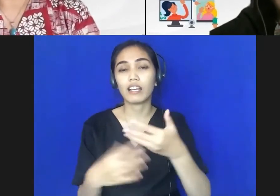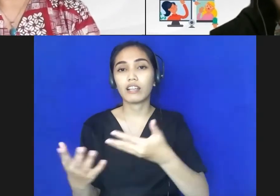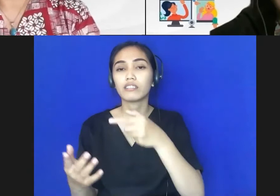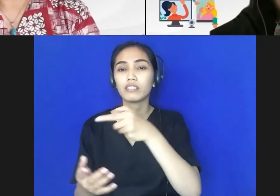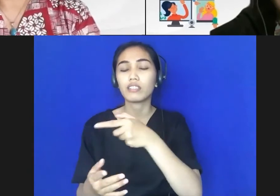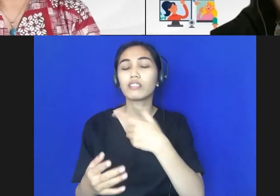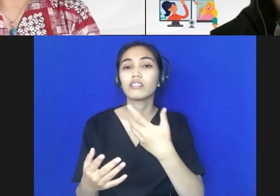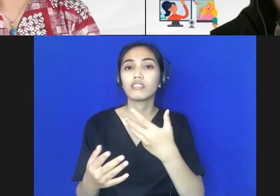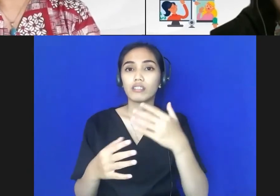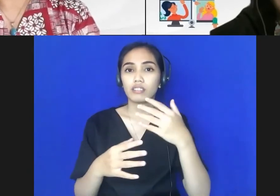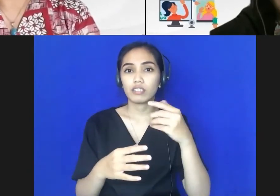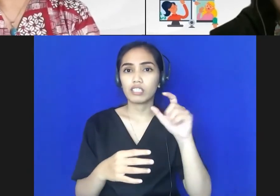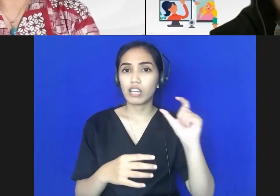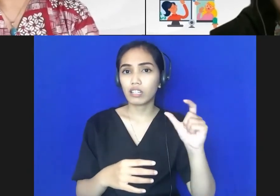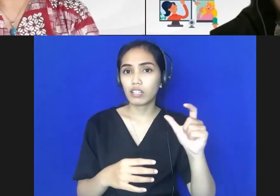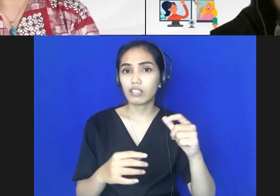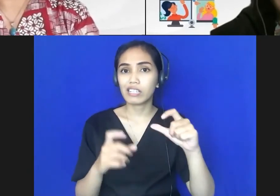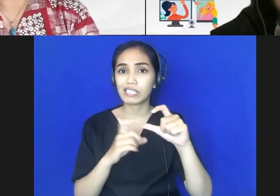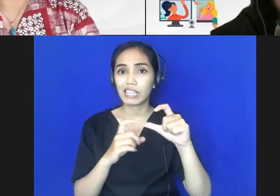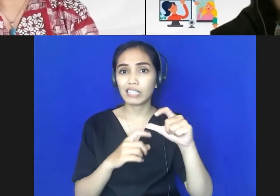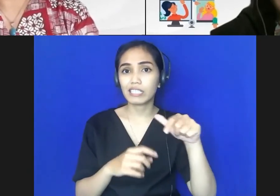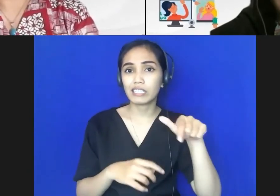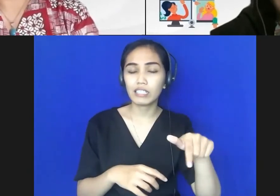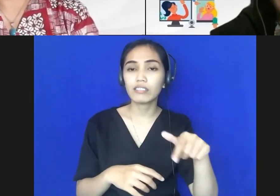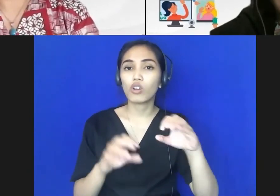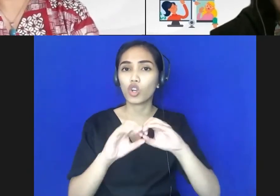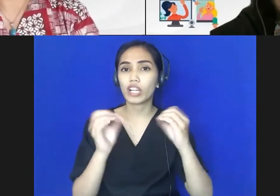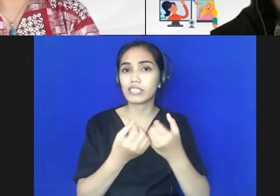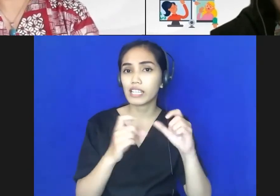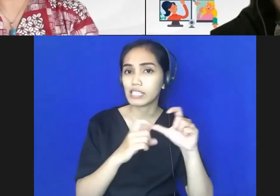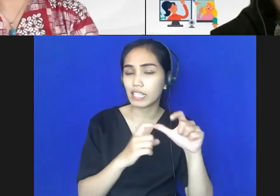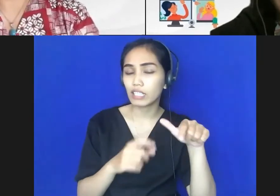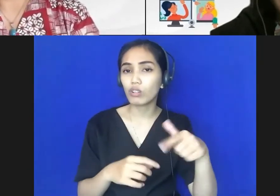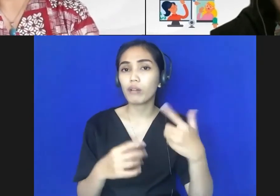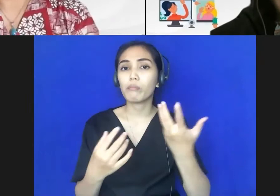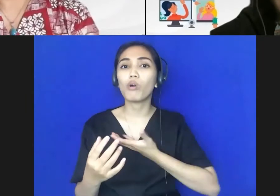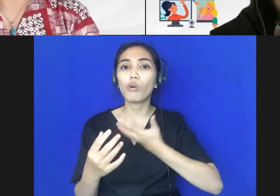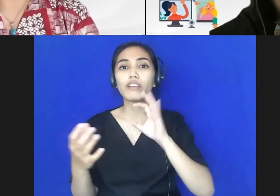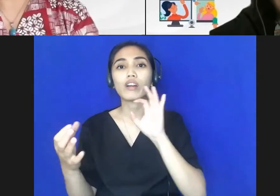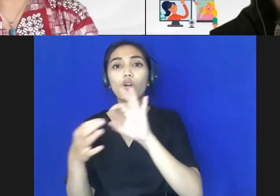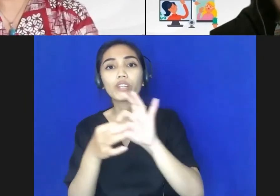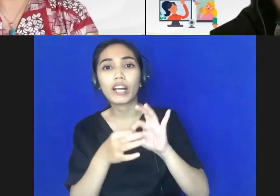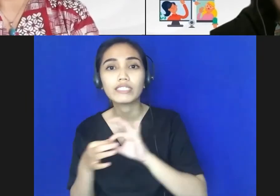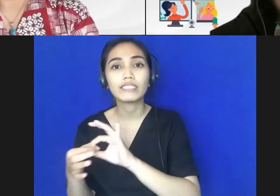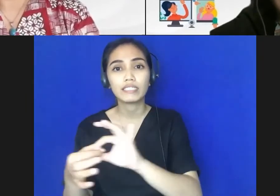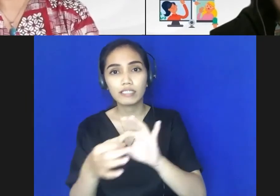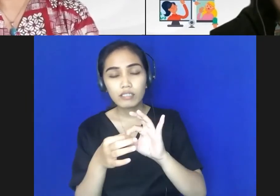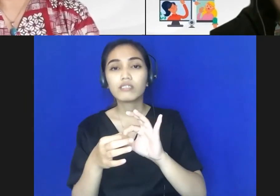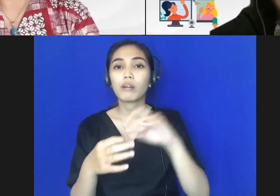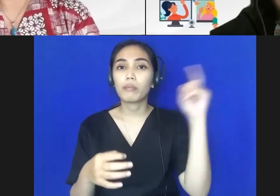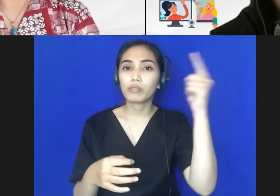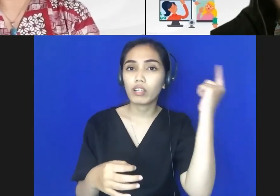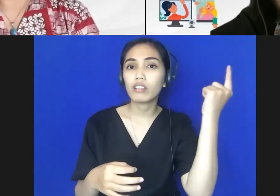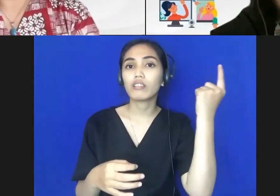sebuah mekanisme untuk memastikan adanya koordinasi atau kolaborasi multisektor dan multi-stakeholder dalam